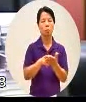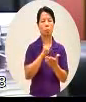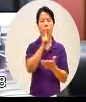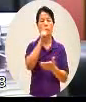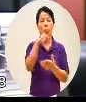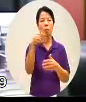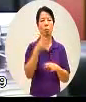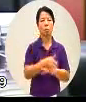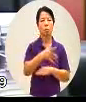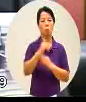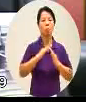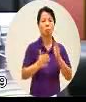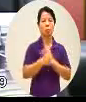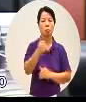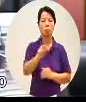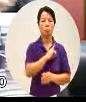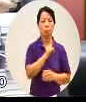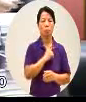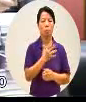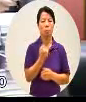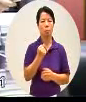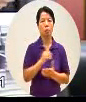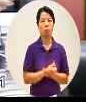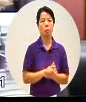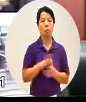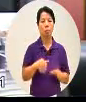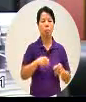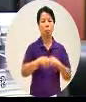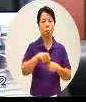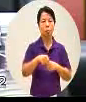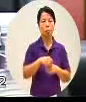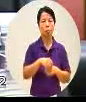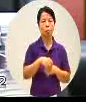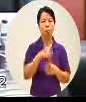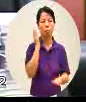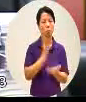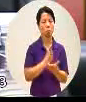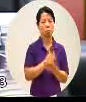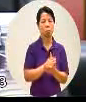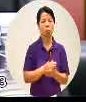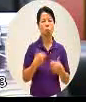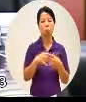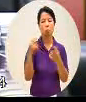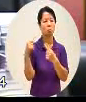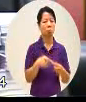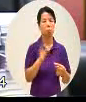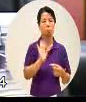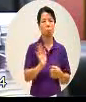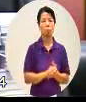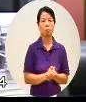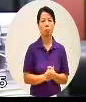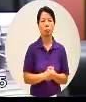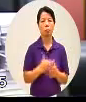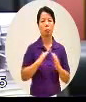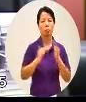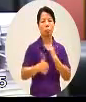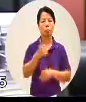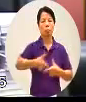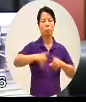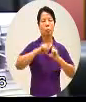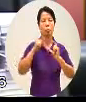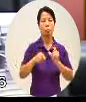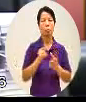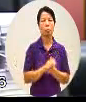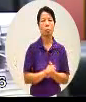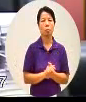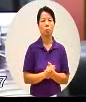讲市长，你今仔日当采取一个，这个计划就终止就好了，不要再继续下去了。陈市长，麻烦你给我一